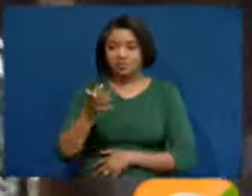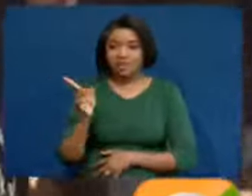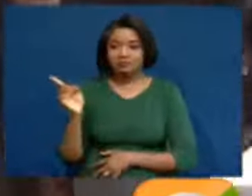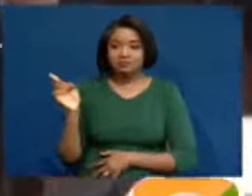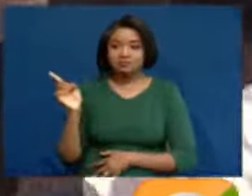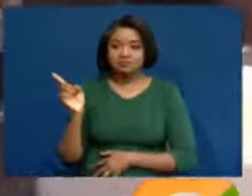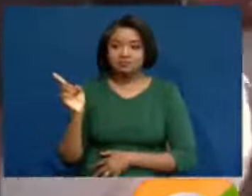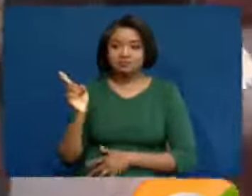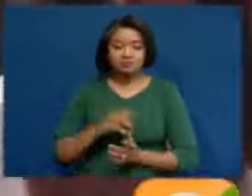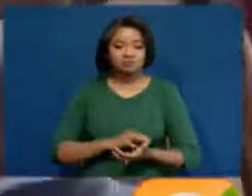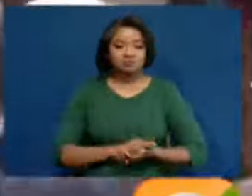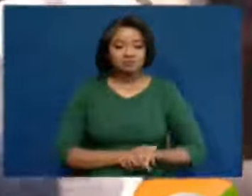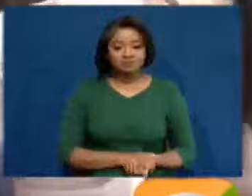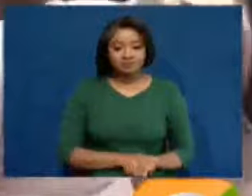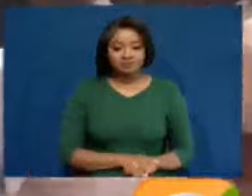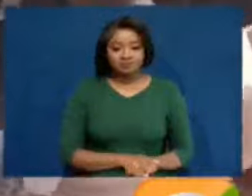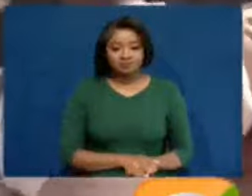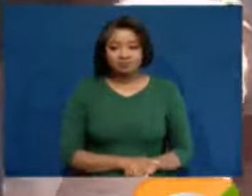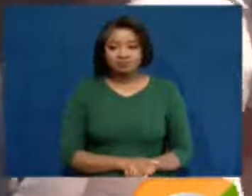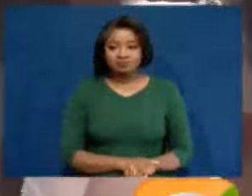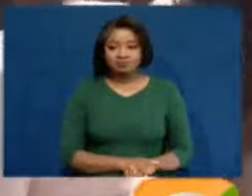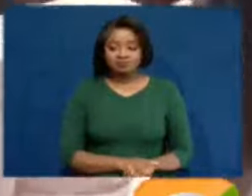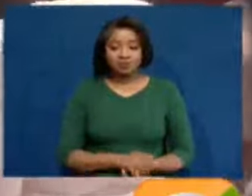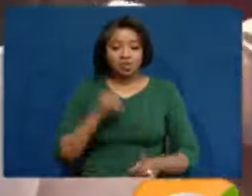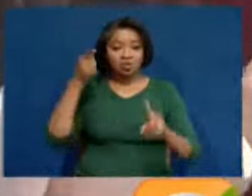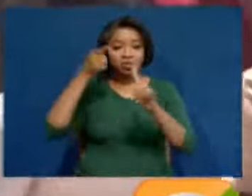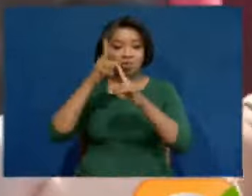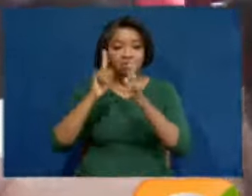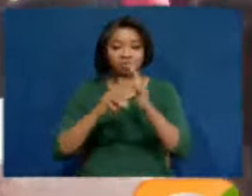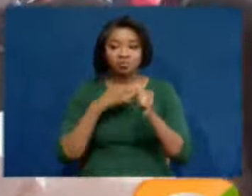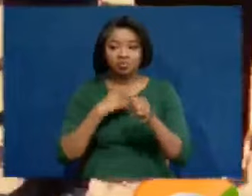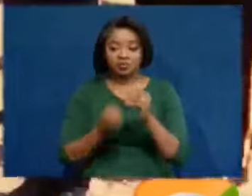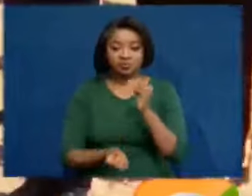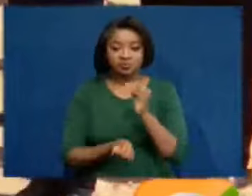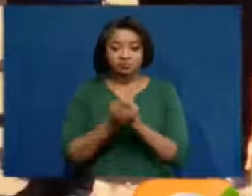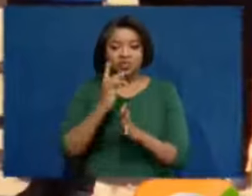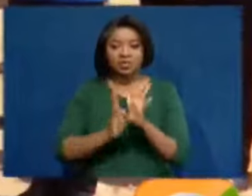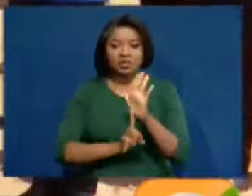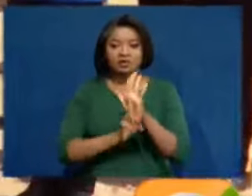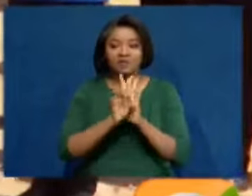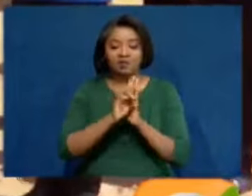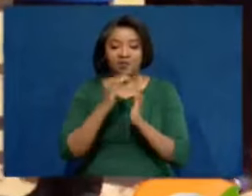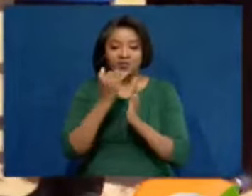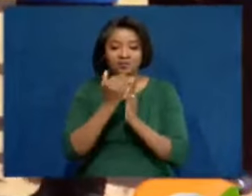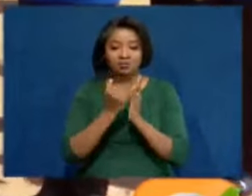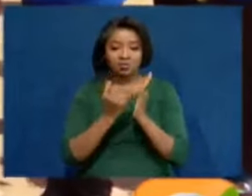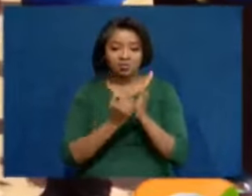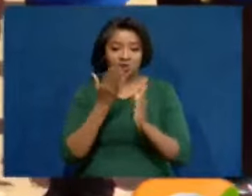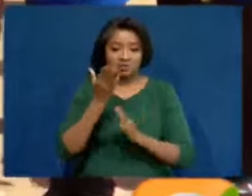Kusini, Bomachoge Chache na Borabu kuzindua miradi ya kimaendeleo.